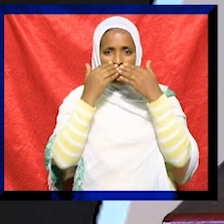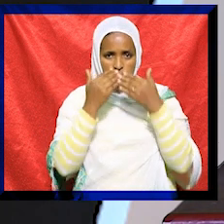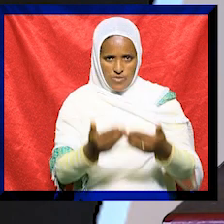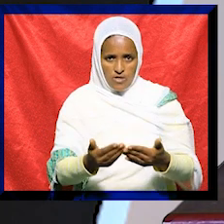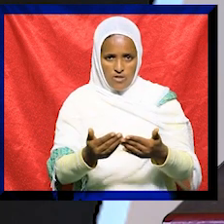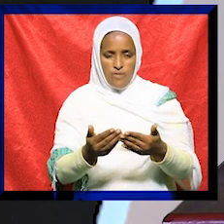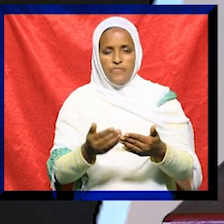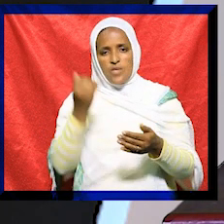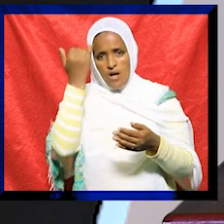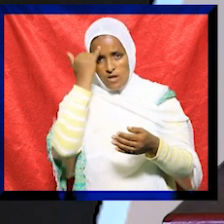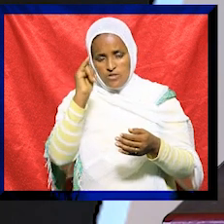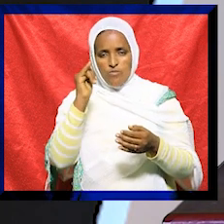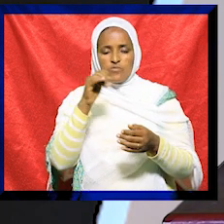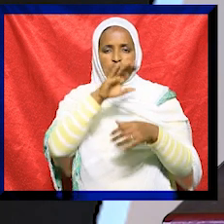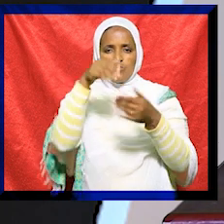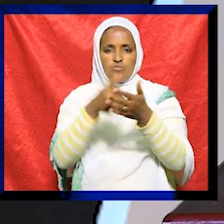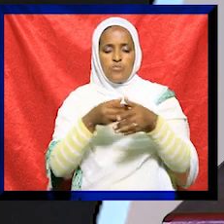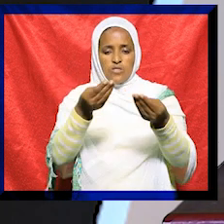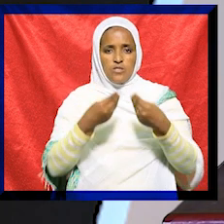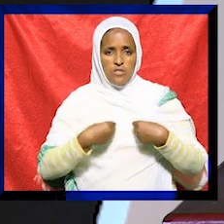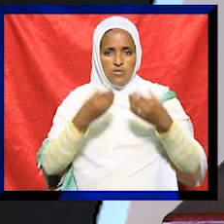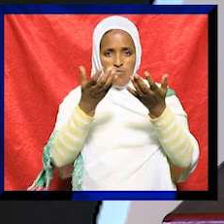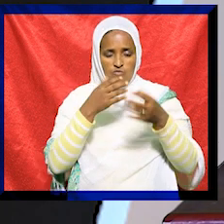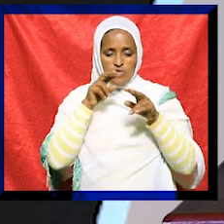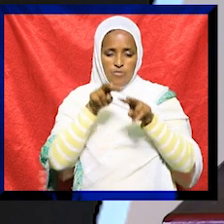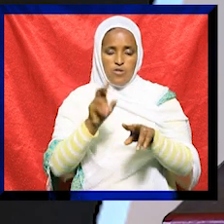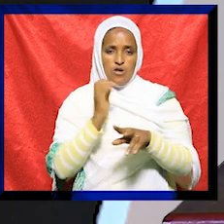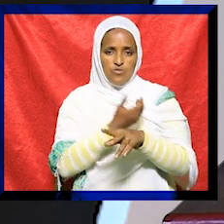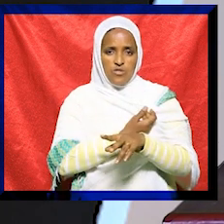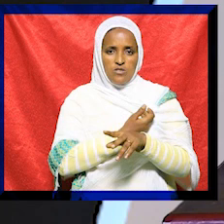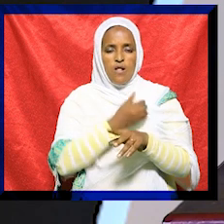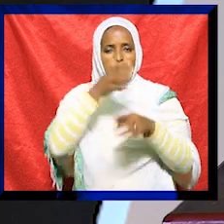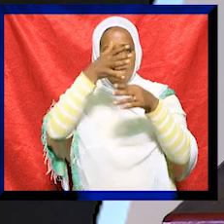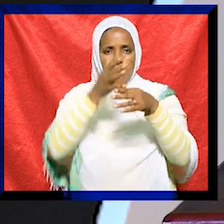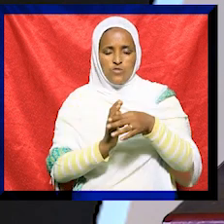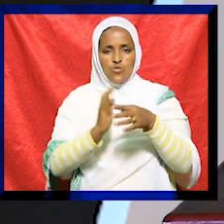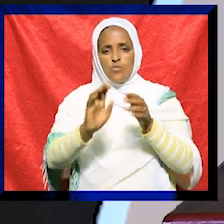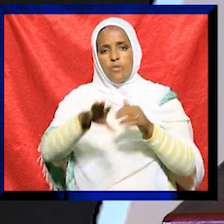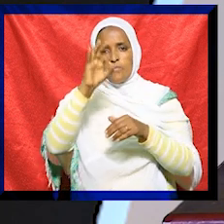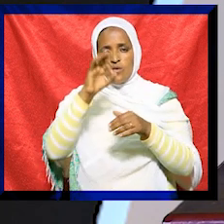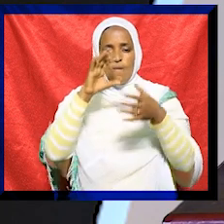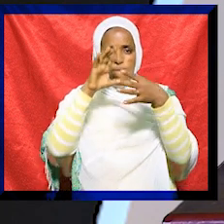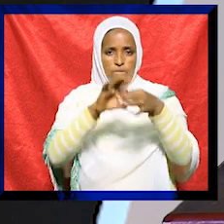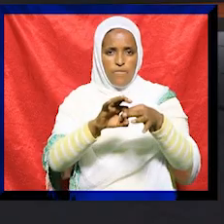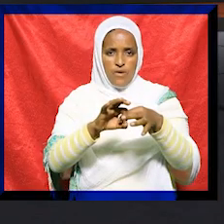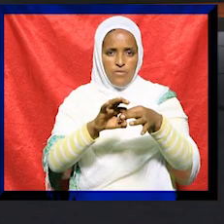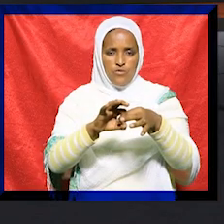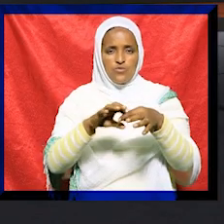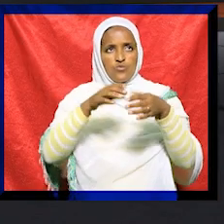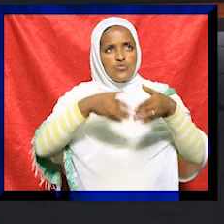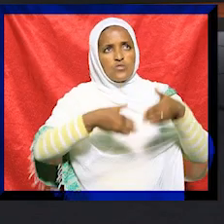ስም እናመሰግናለን። ሐሳብ አስተያየቶቻችሁን መስጠት ለምትፈልጉ ተመልካቾቻችን 5 ኪሎ በሚገኘው